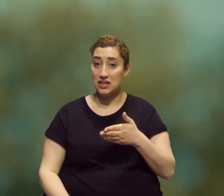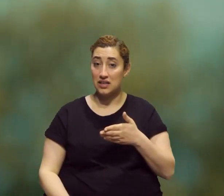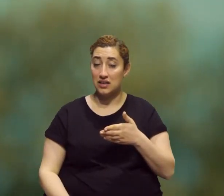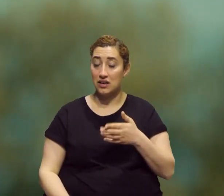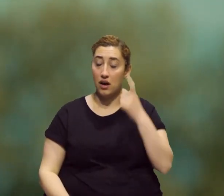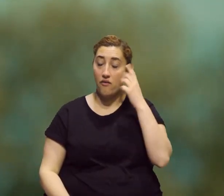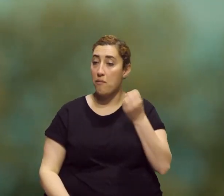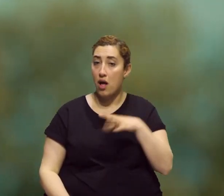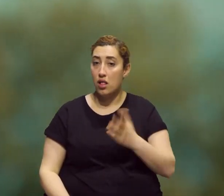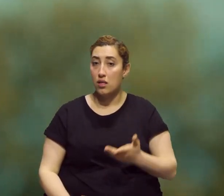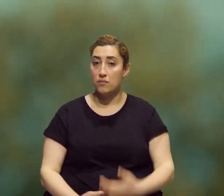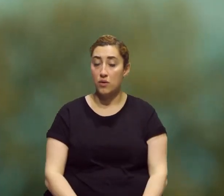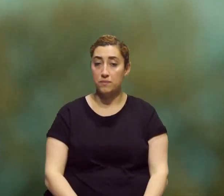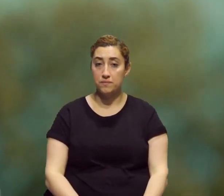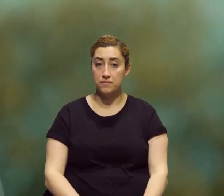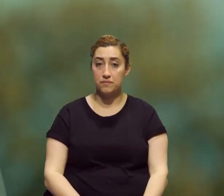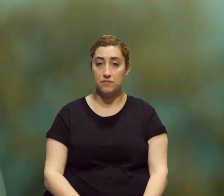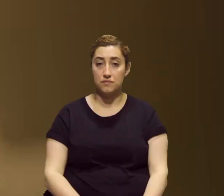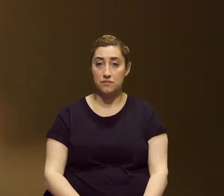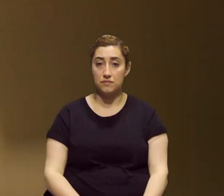akıl alır gibi değil.